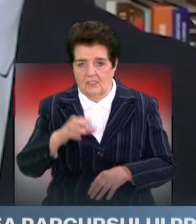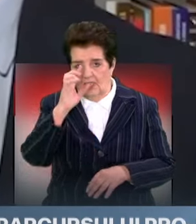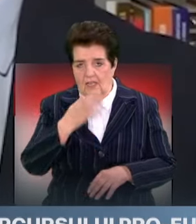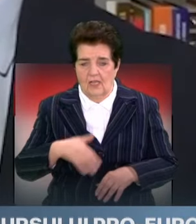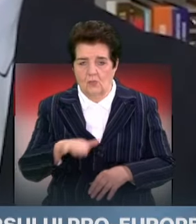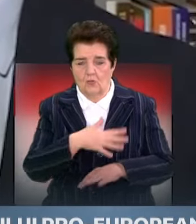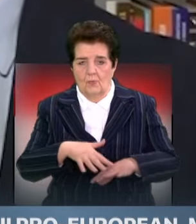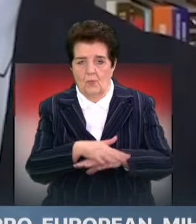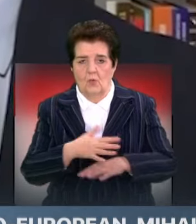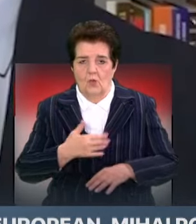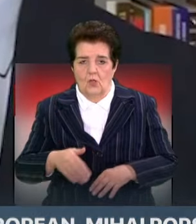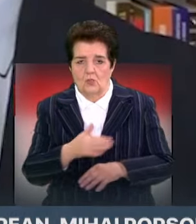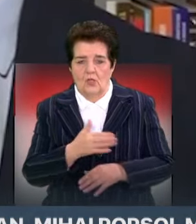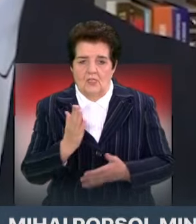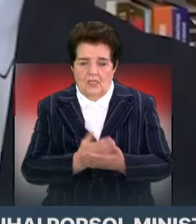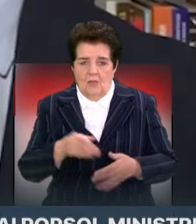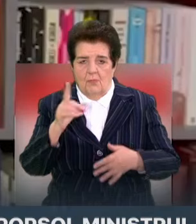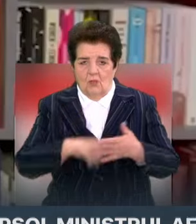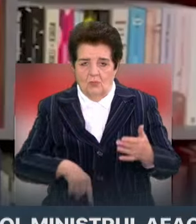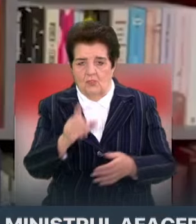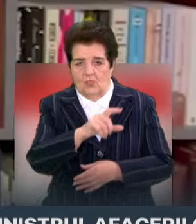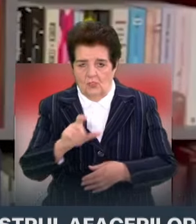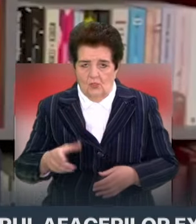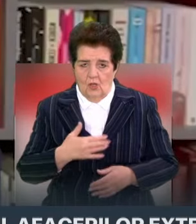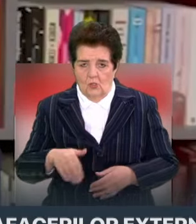a poporului nostru. Le suntem recunoscători